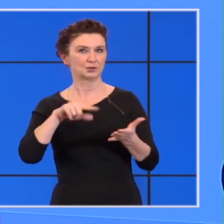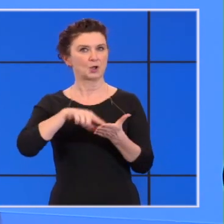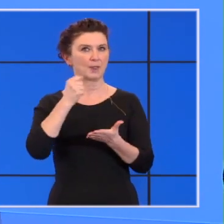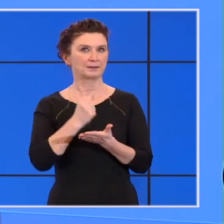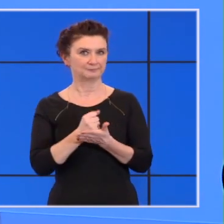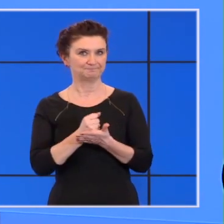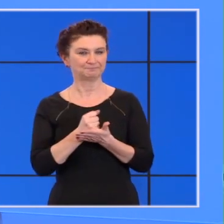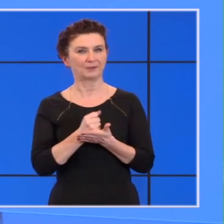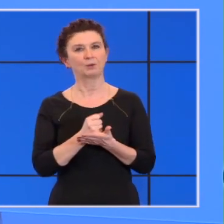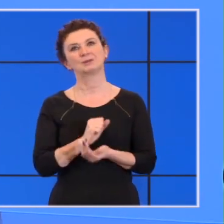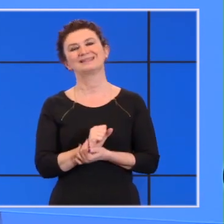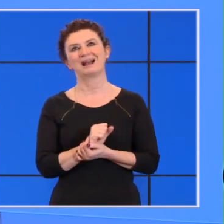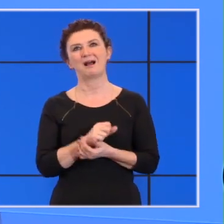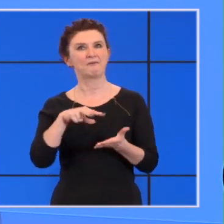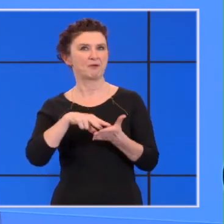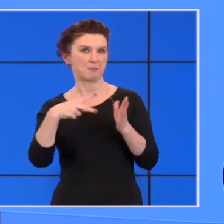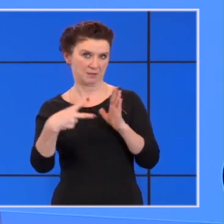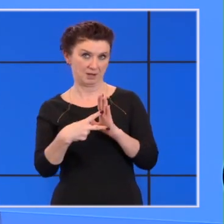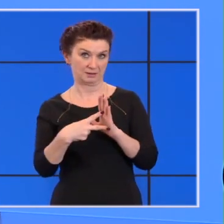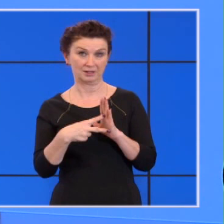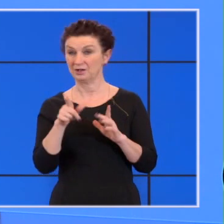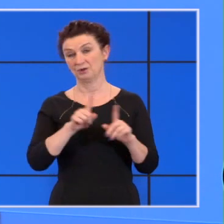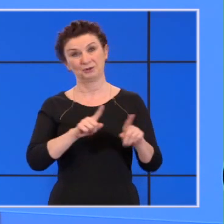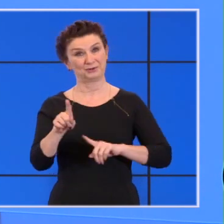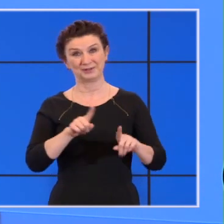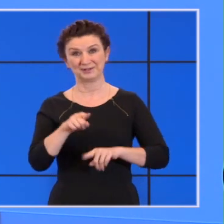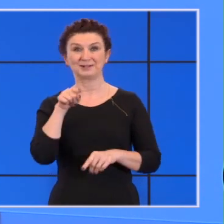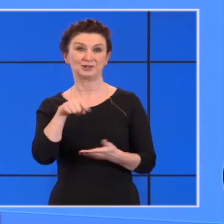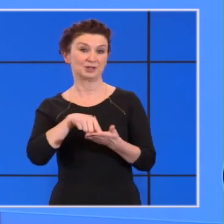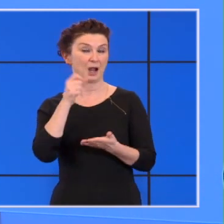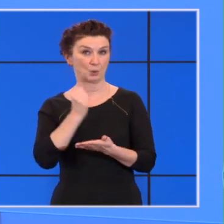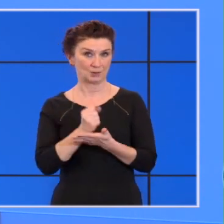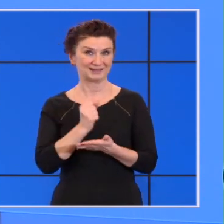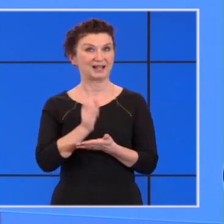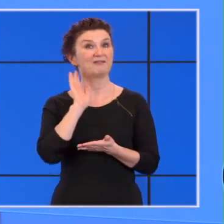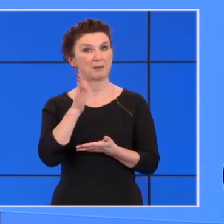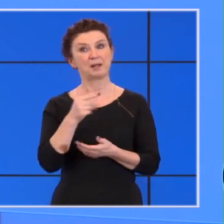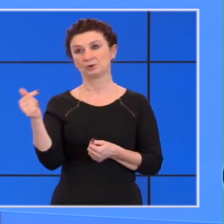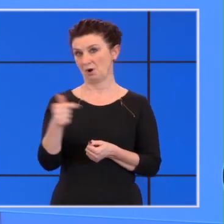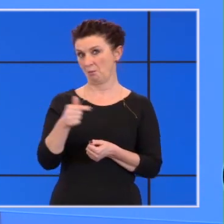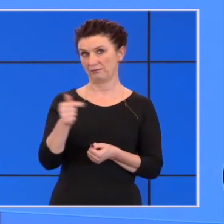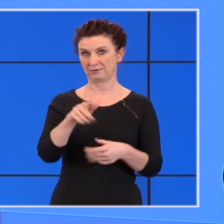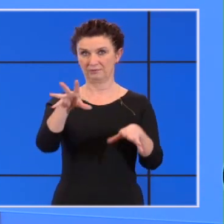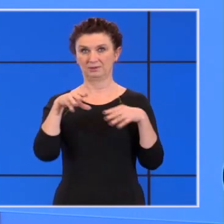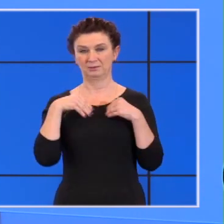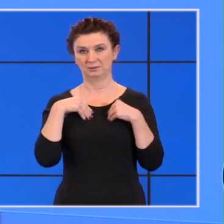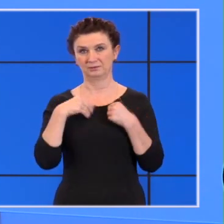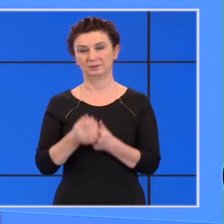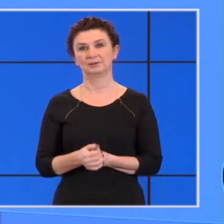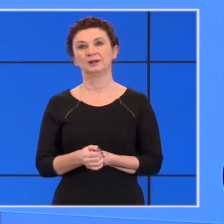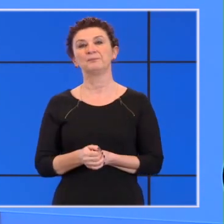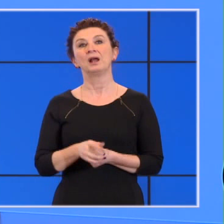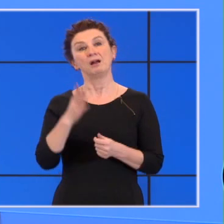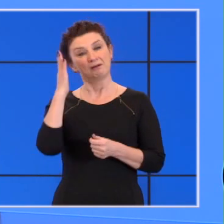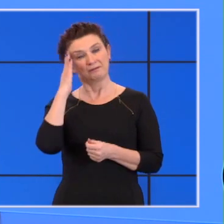że ta ustawa już za chwilę wejdzie w życie. Mamy jeszcze przed sobą całą ścieżkę legislacyjną w parlamencie i na koniec podpis pana